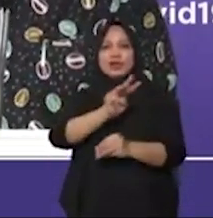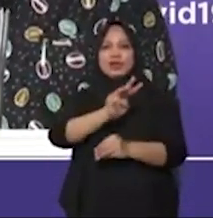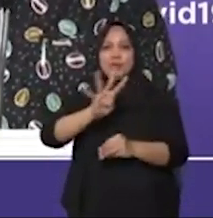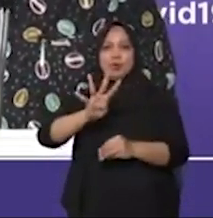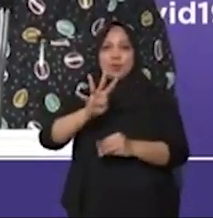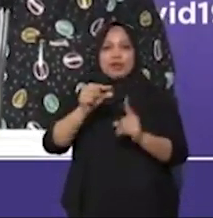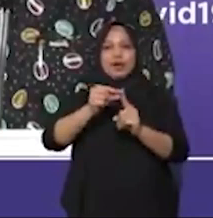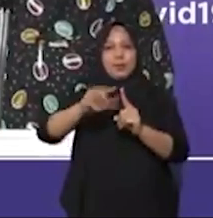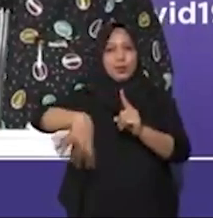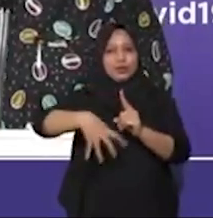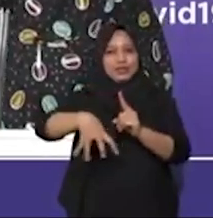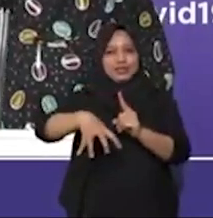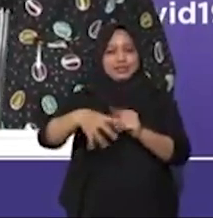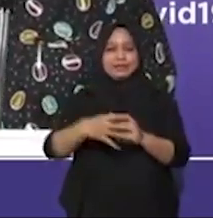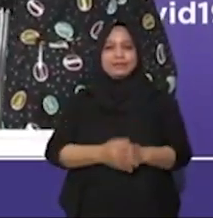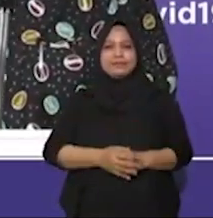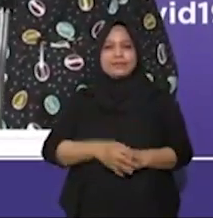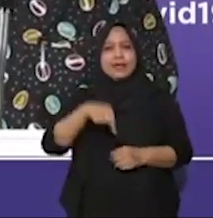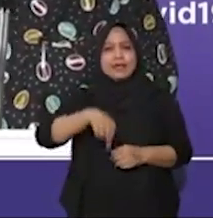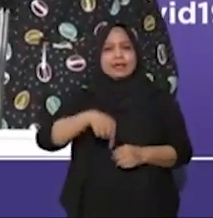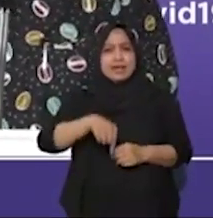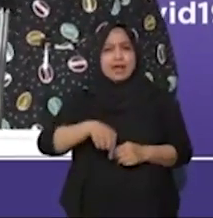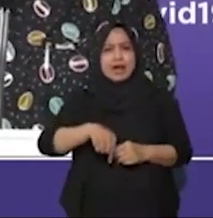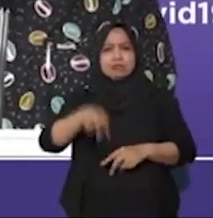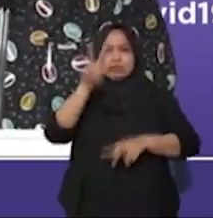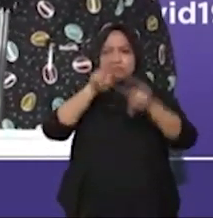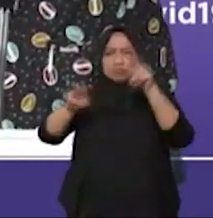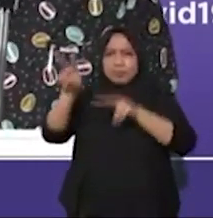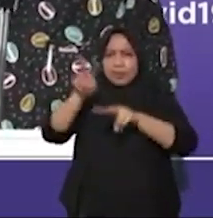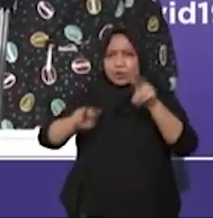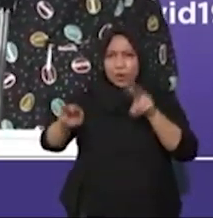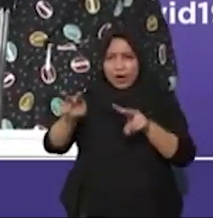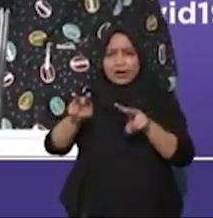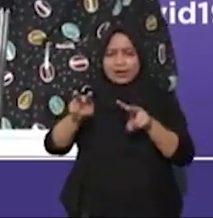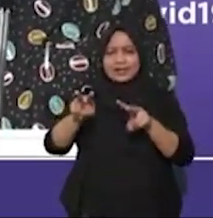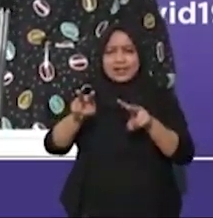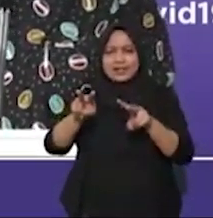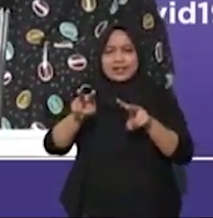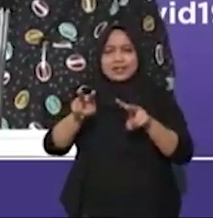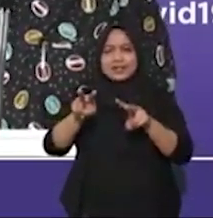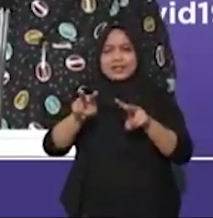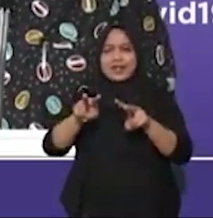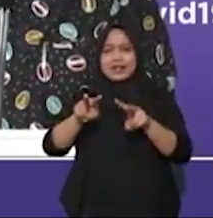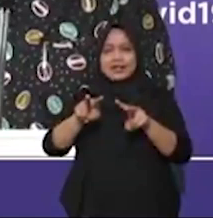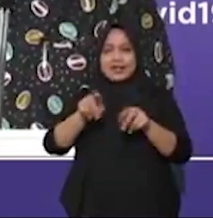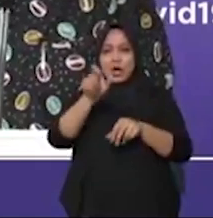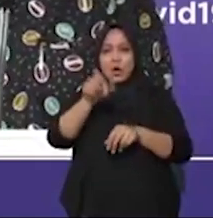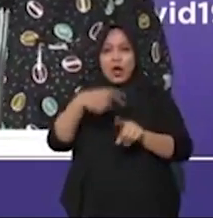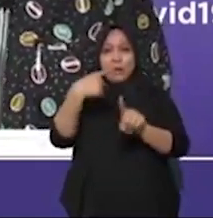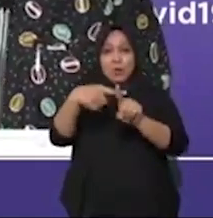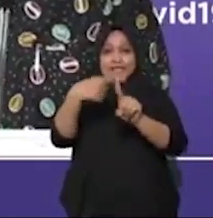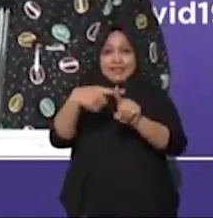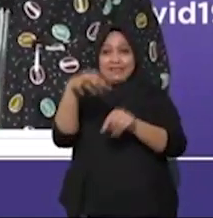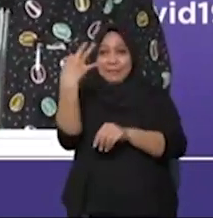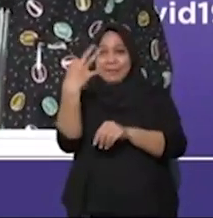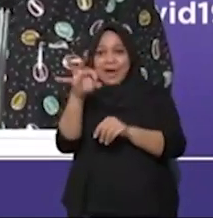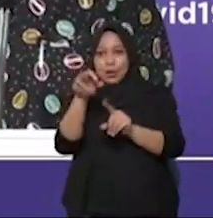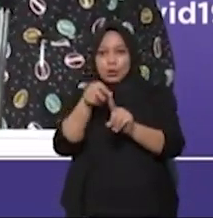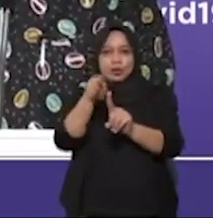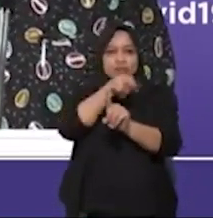provinsi kita masih melakukan pemantauan dari tracing yang kita lakukan di Semua kasus positif baru yang kita